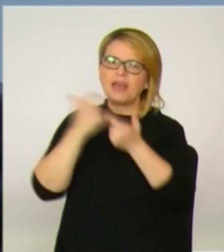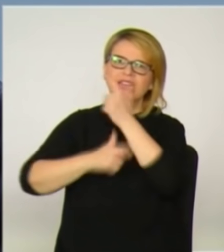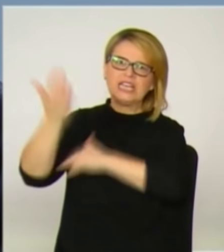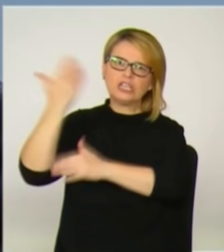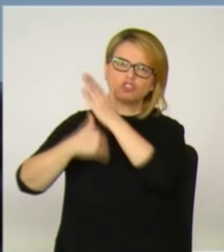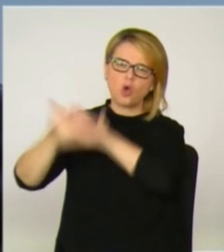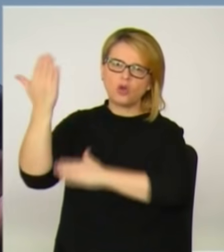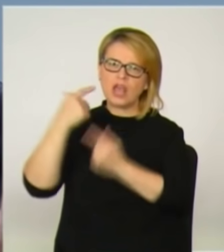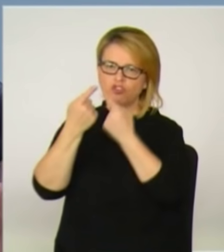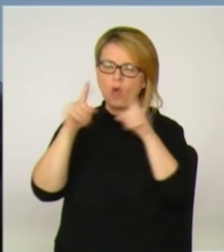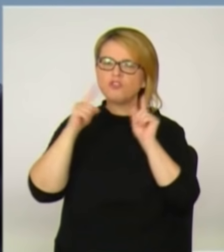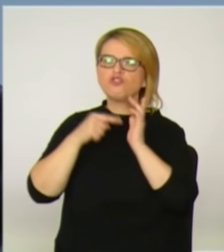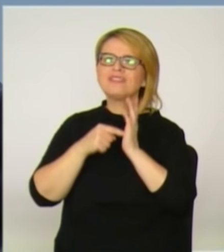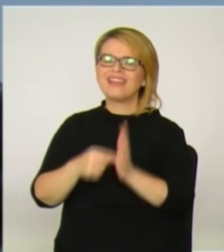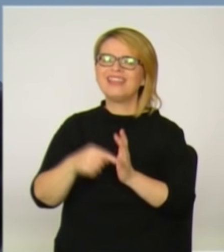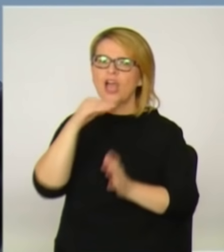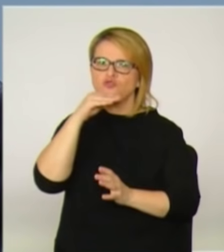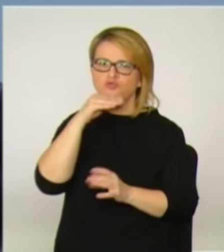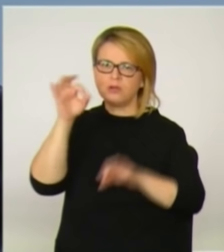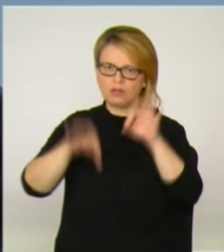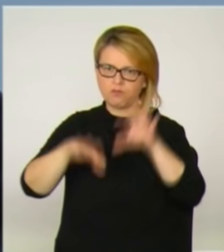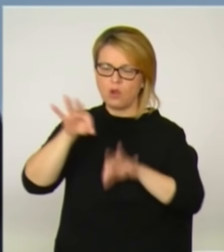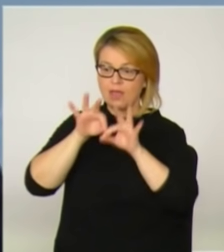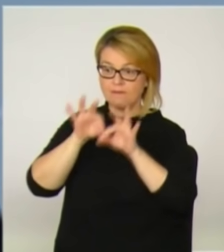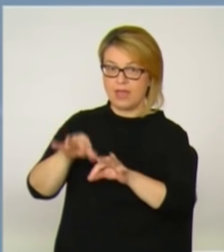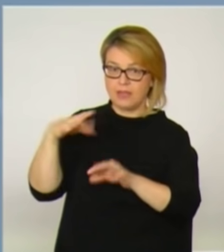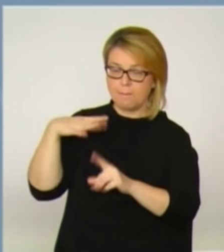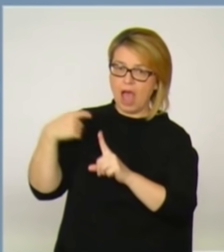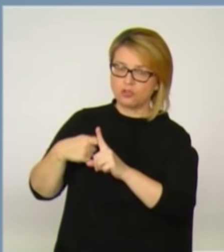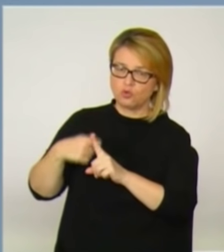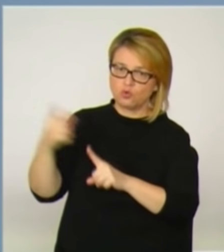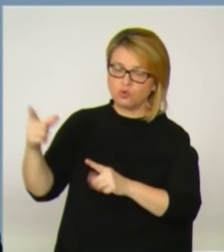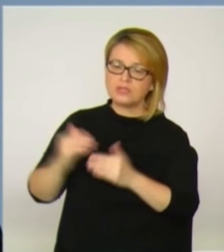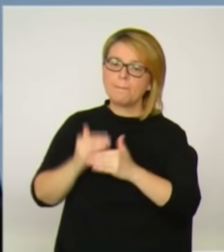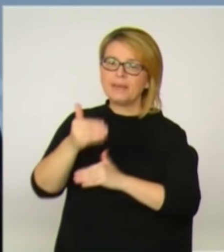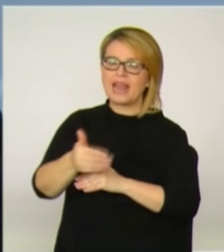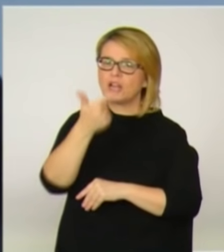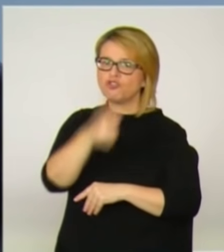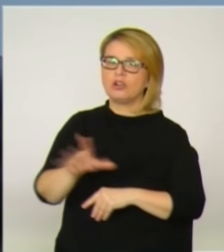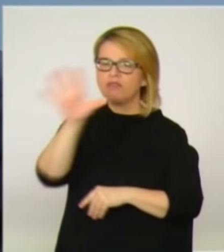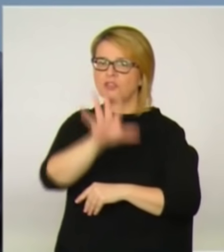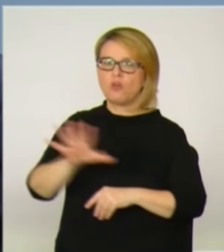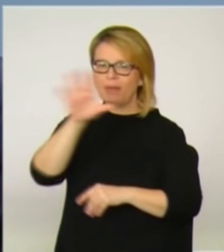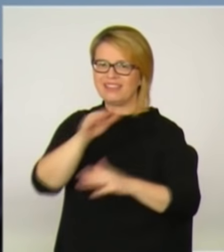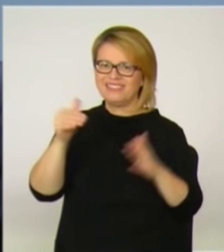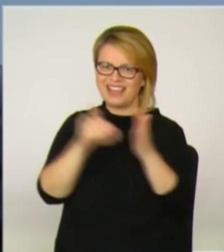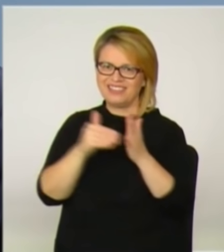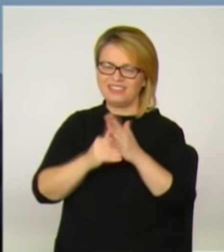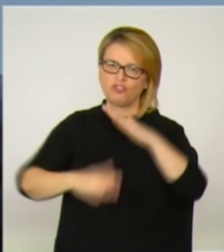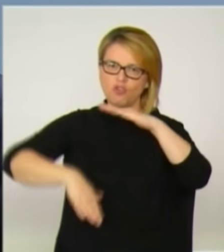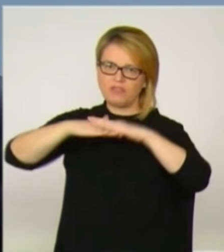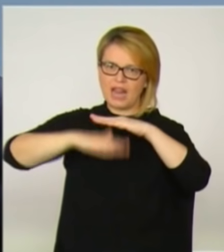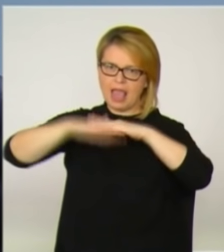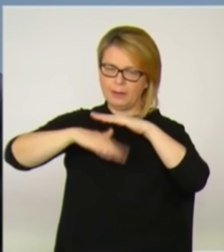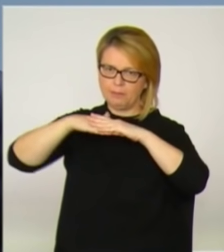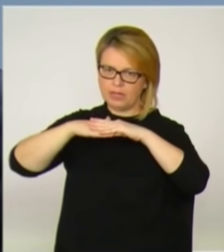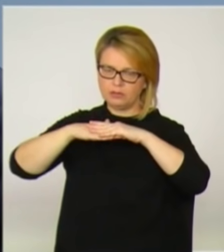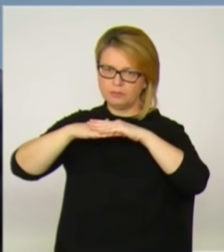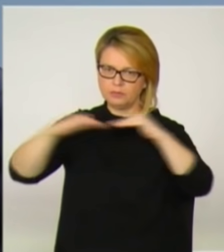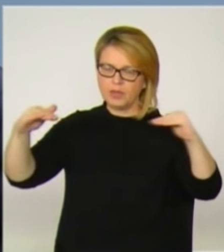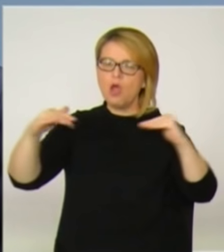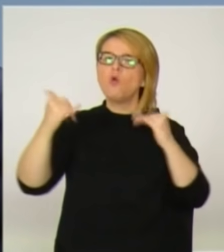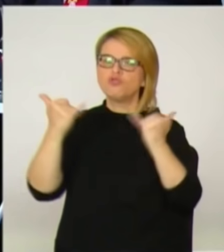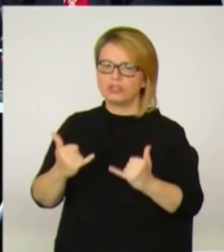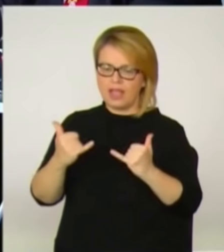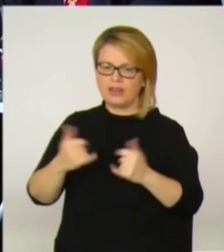týka župných volieb. Vedie ju tento pán. Už teraz je zrejme, že prekročil 250 tisícový limit. Už teraz je to zrejme